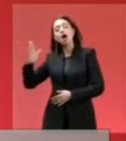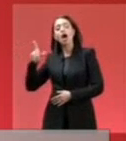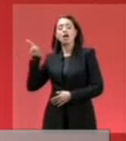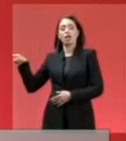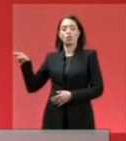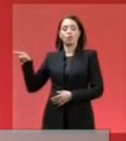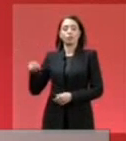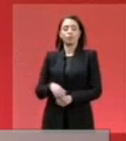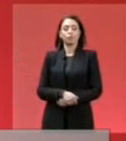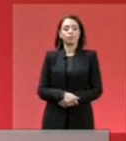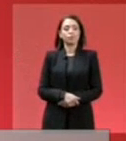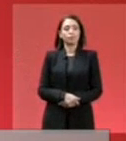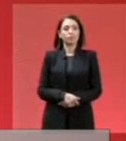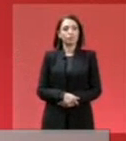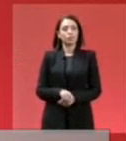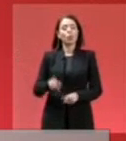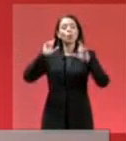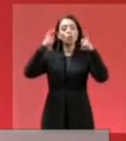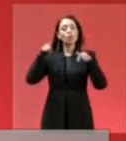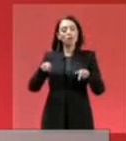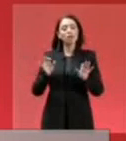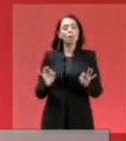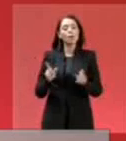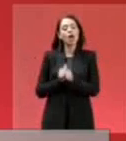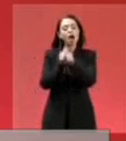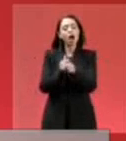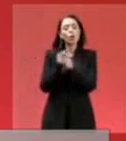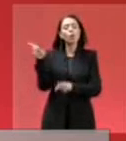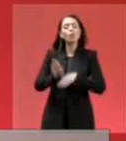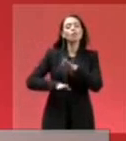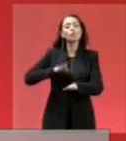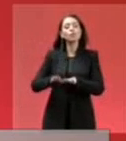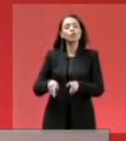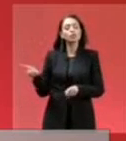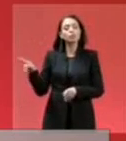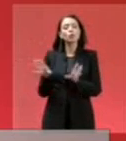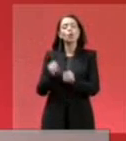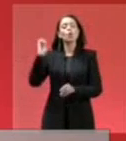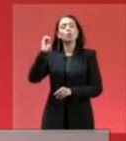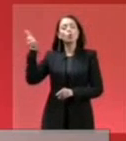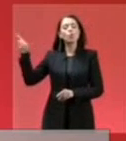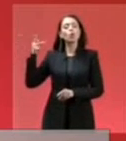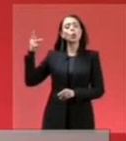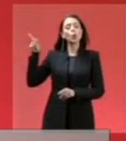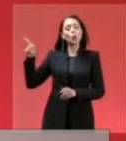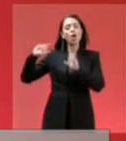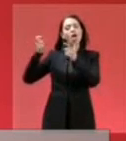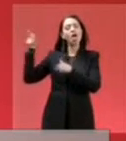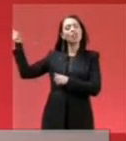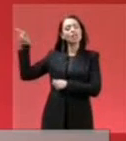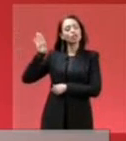χώρου. Η Νέα Δημοκρατία λοιπόν ακολουθεί το βηματισμό του Όρμπαν, του Κούρτς, του